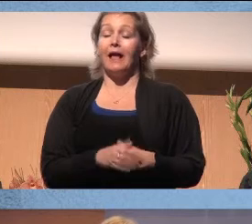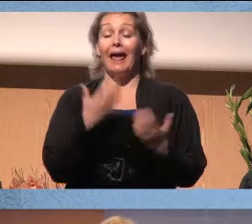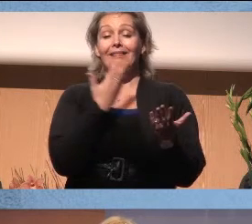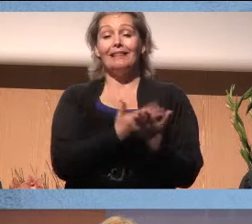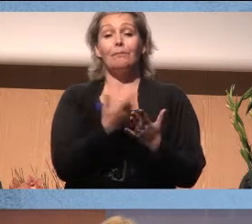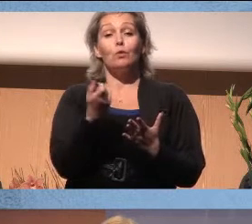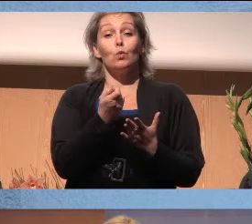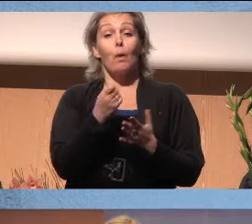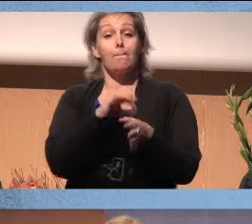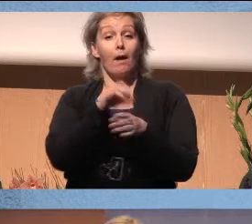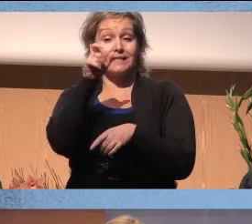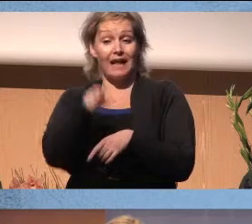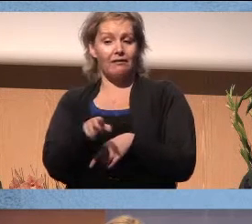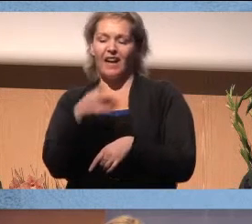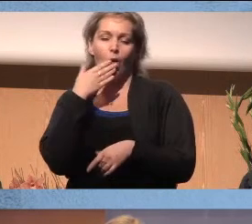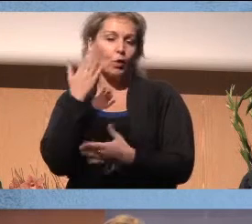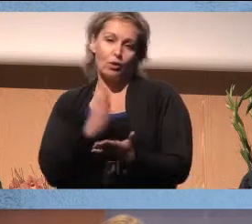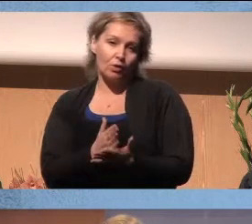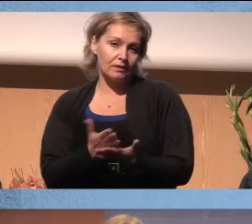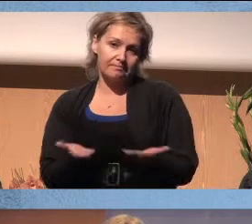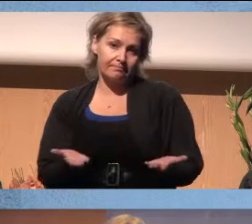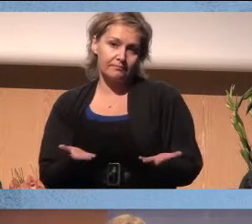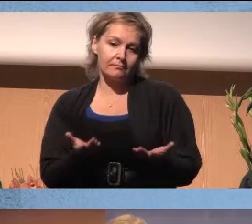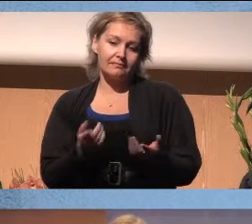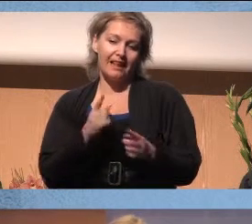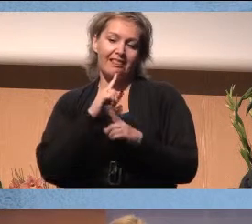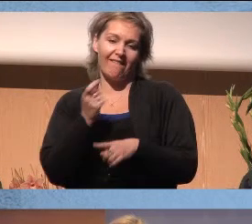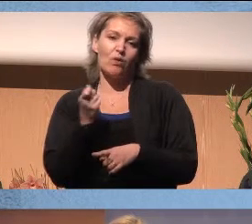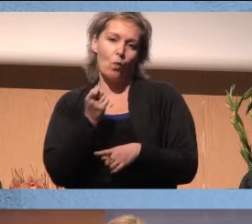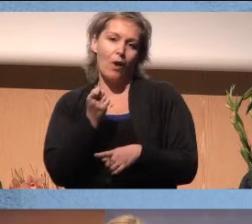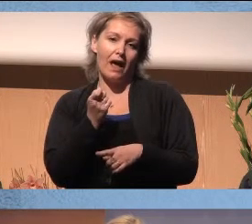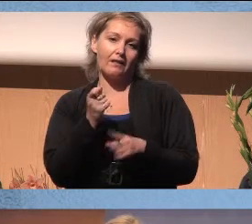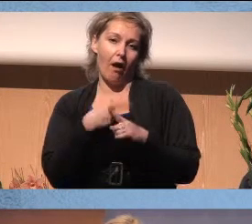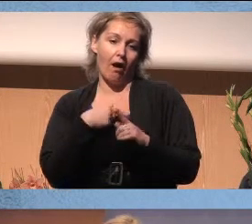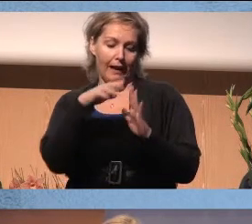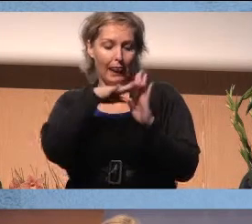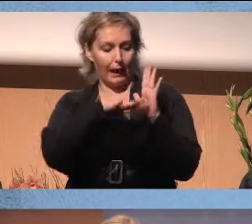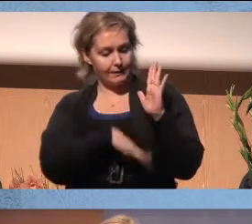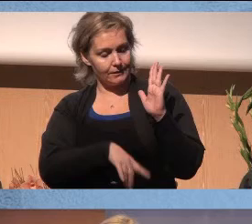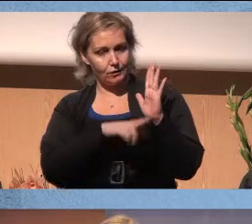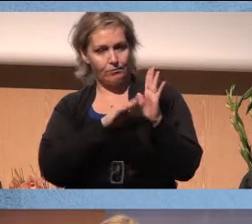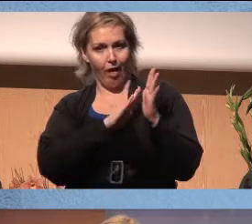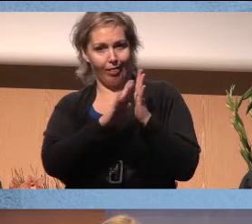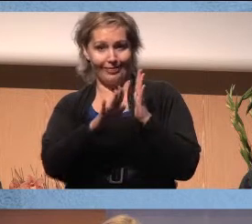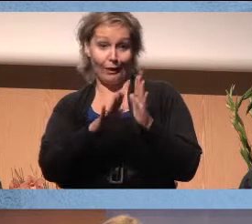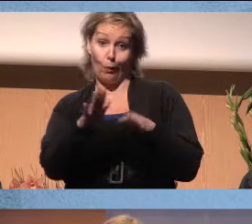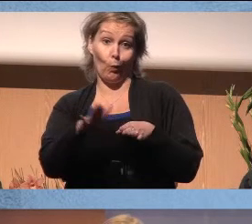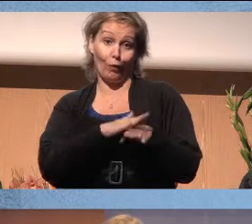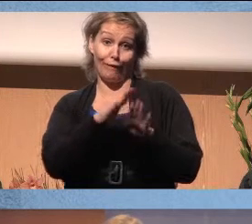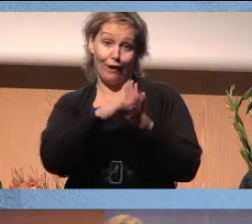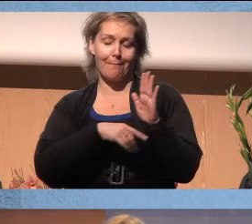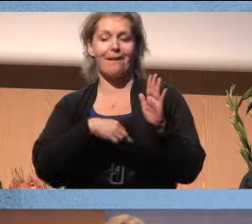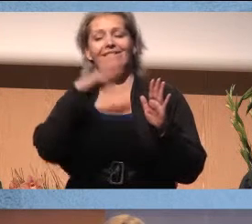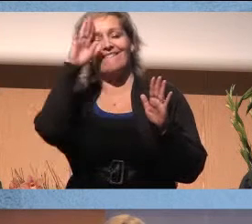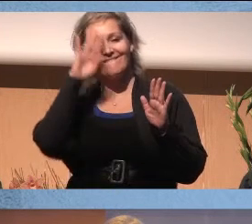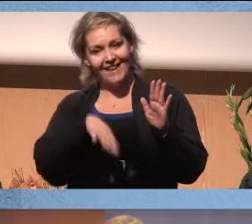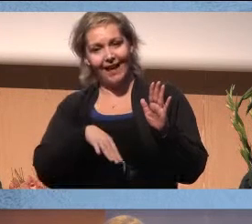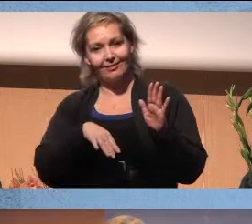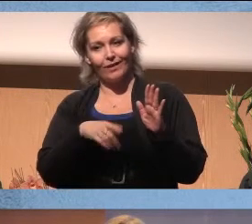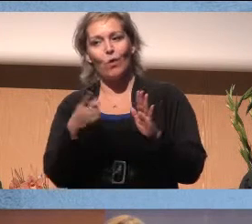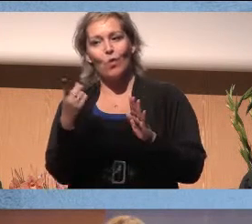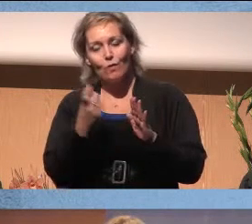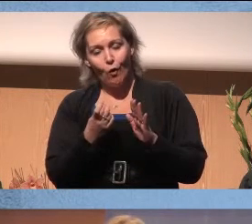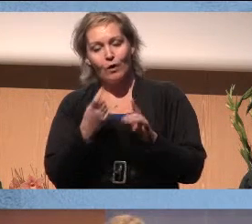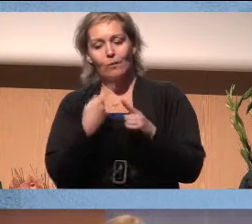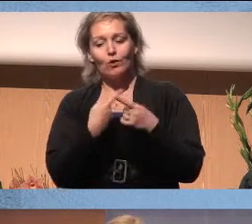Tilbudet til noen pasienter er ikke godt nok. Vi har nevnt noen, en sånn liste er aldri utfyllende. Men vi vet at det er